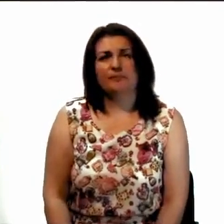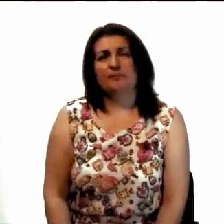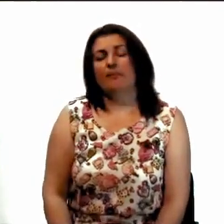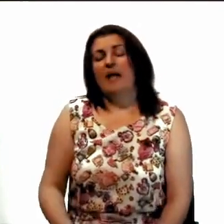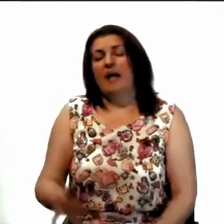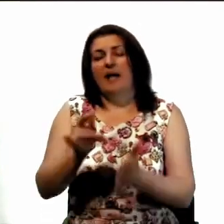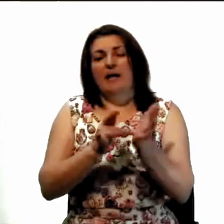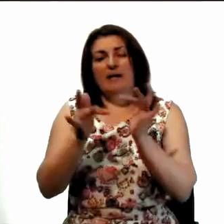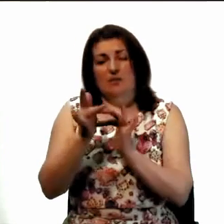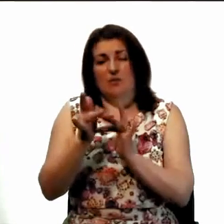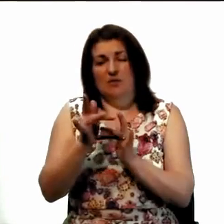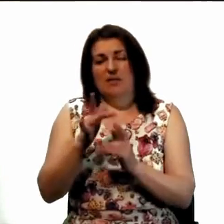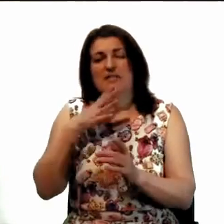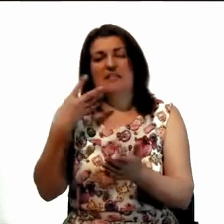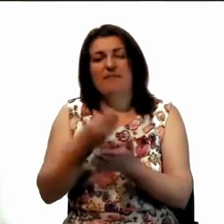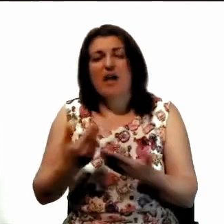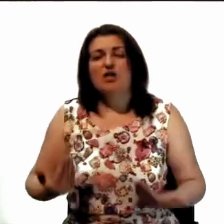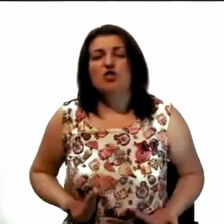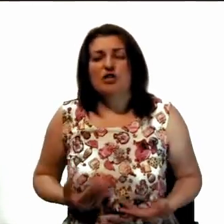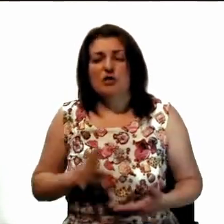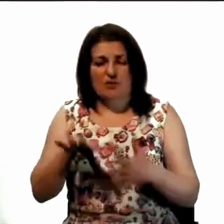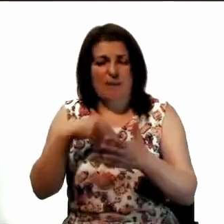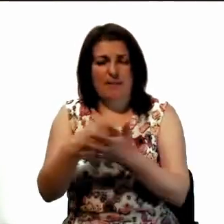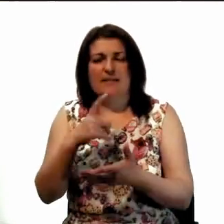Иисус Христос своей жизнью заплатил за нас.